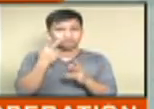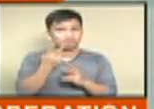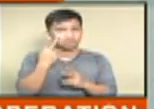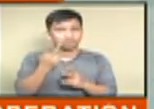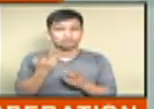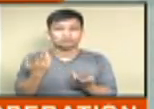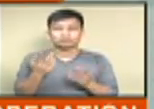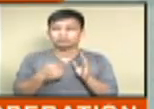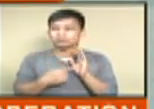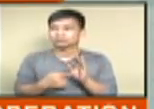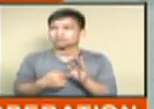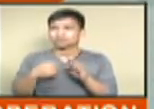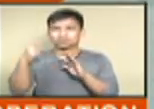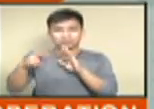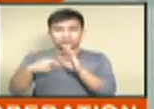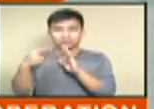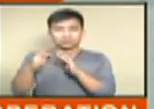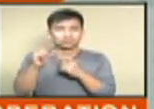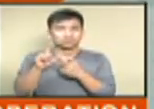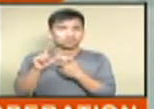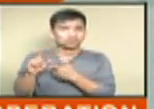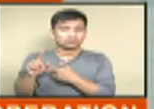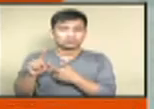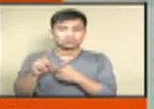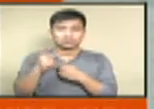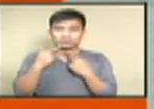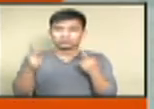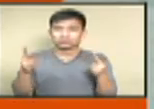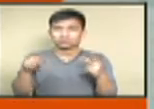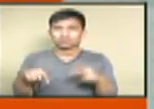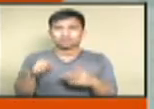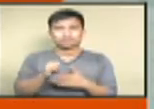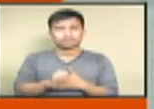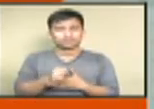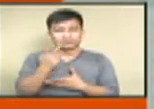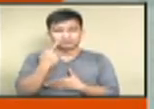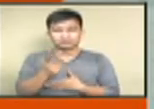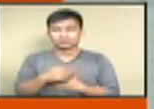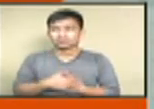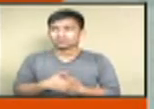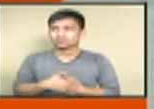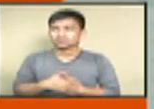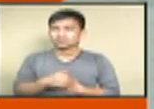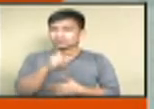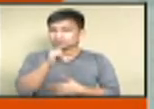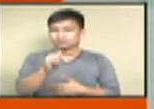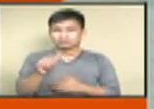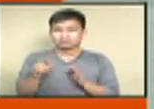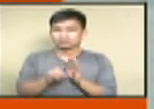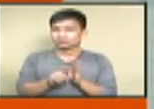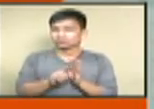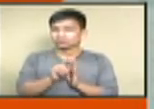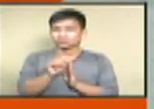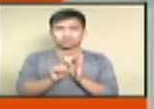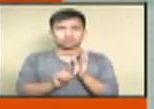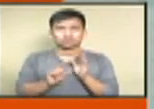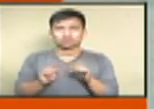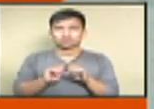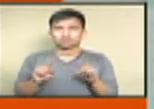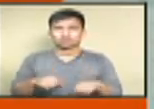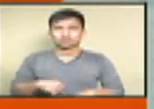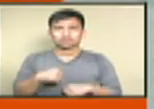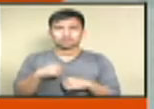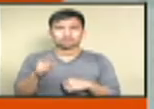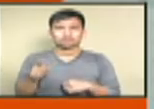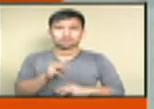masama na mag-video, especially in a public place like that. Apo, hindi sir. Po bawal sa batasyon. So talagang mayayabang lang